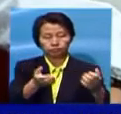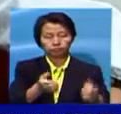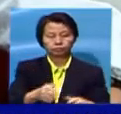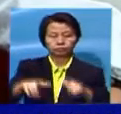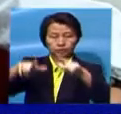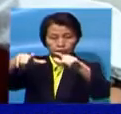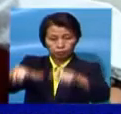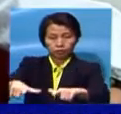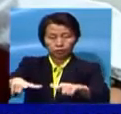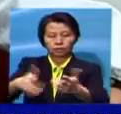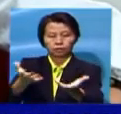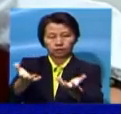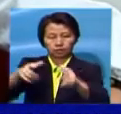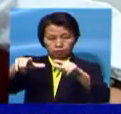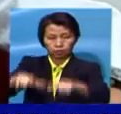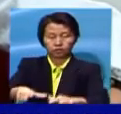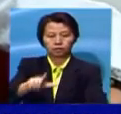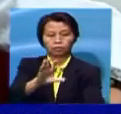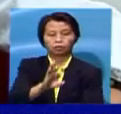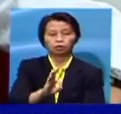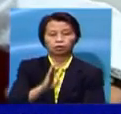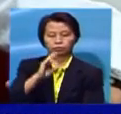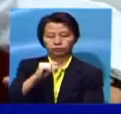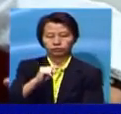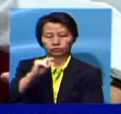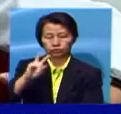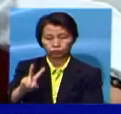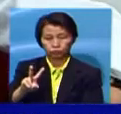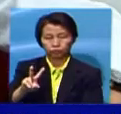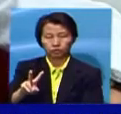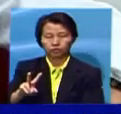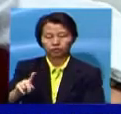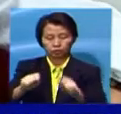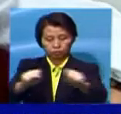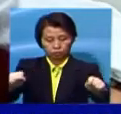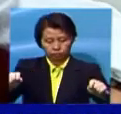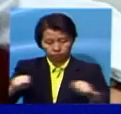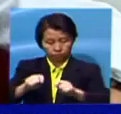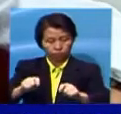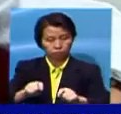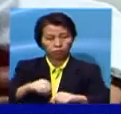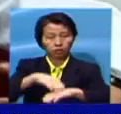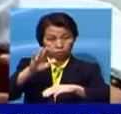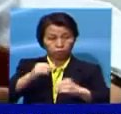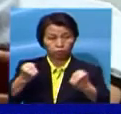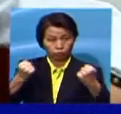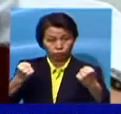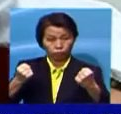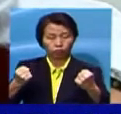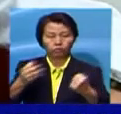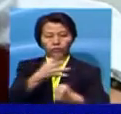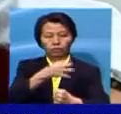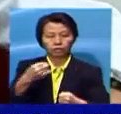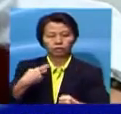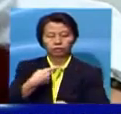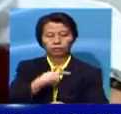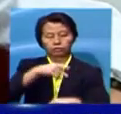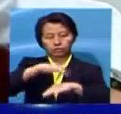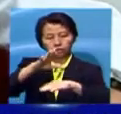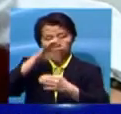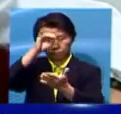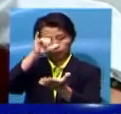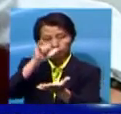meletakkan fgb di atas landasan yang lebih kokoh dari segi pengurusan kerana kita Yakin